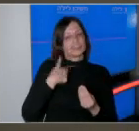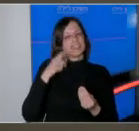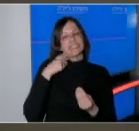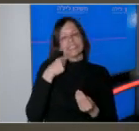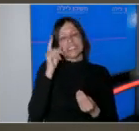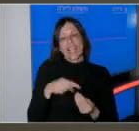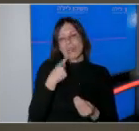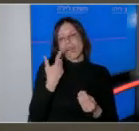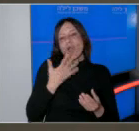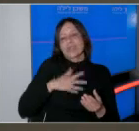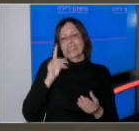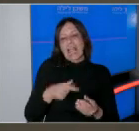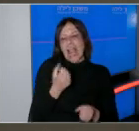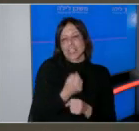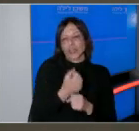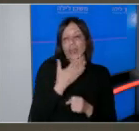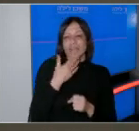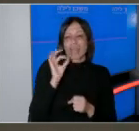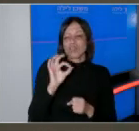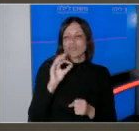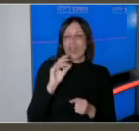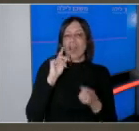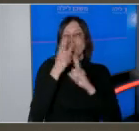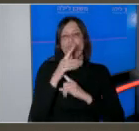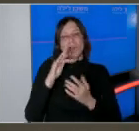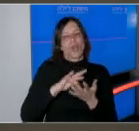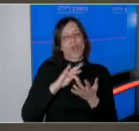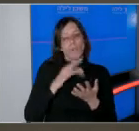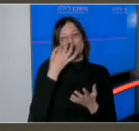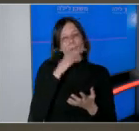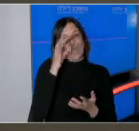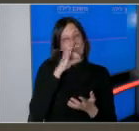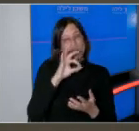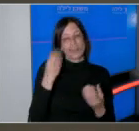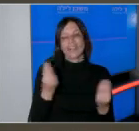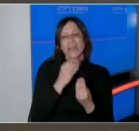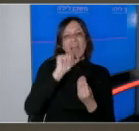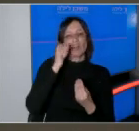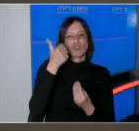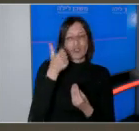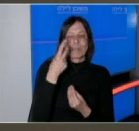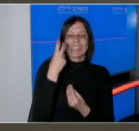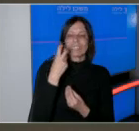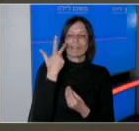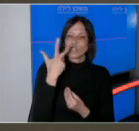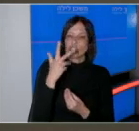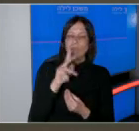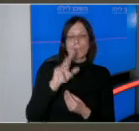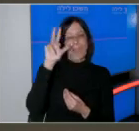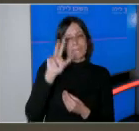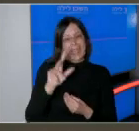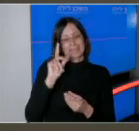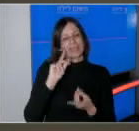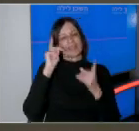לעשות בישראל. על מנת להפוך למקום טוב יותר. הדבר הראשון הוא, ב-23 במרץ, תחליפו את